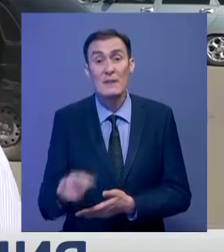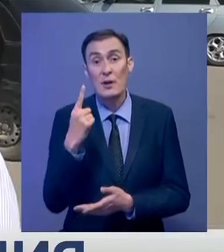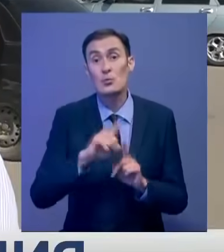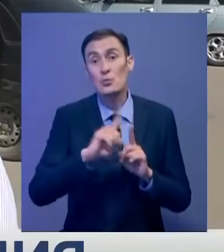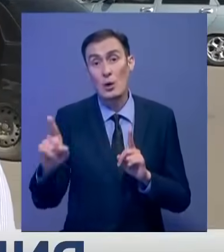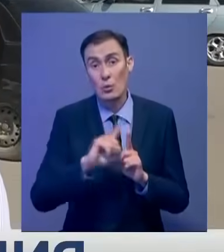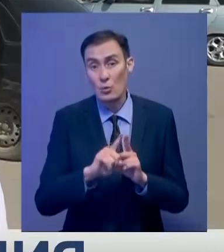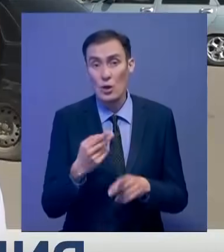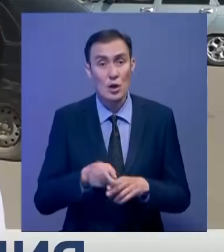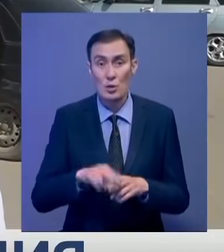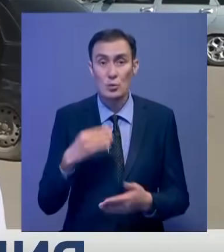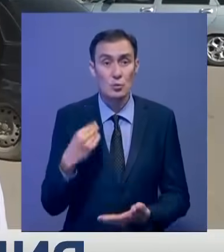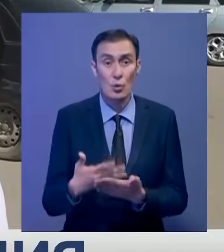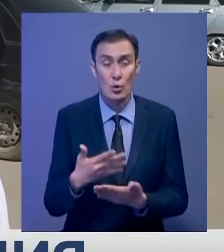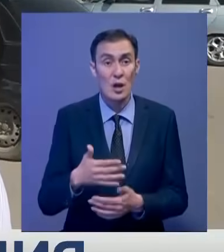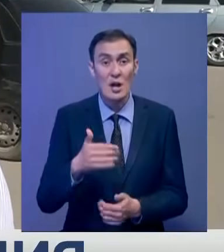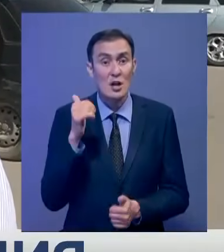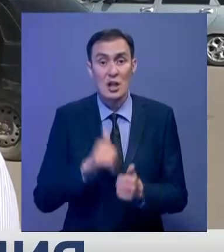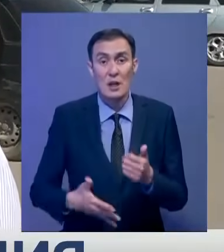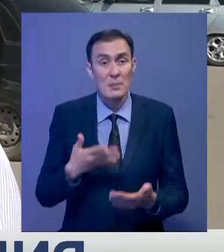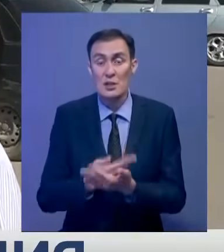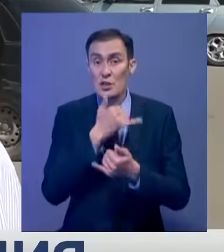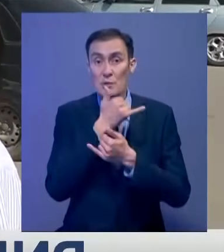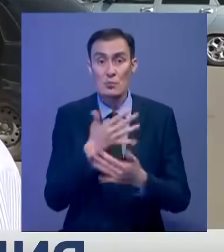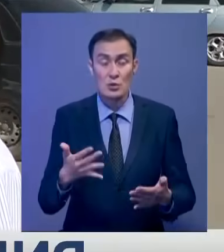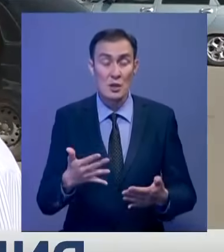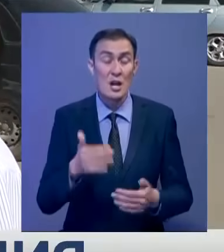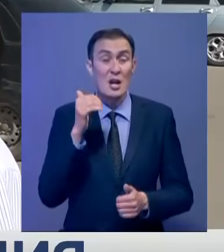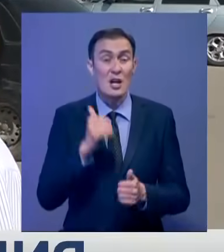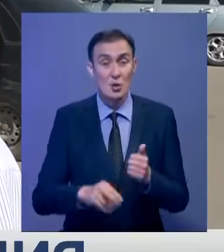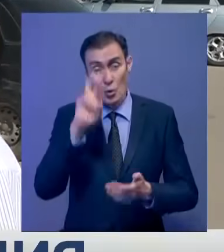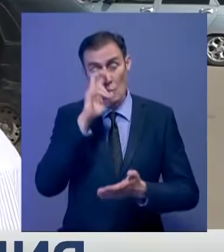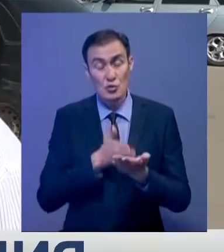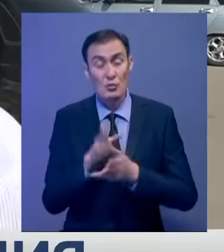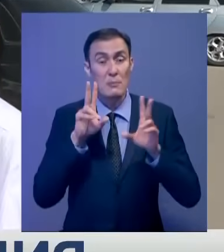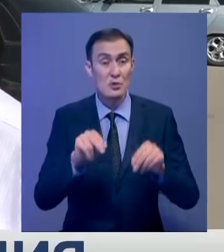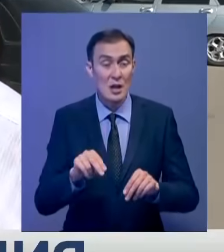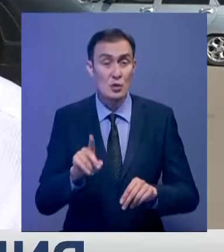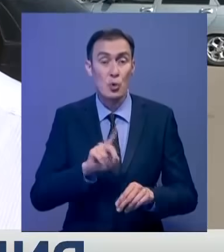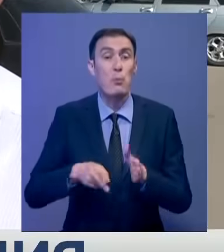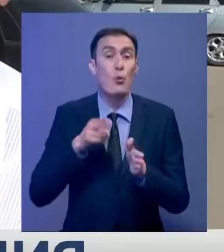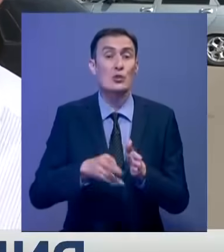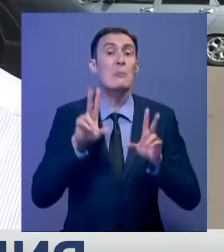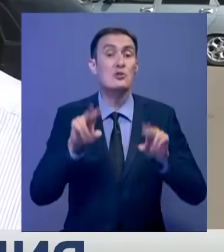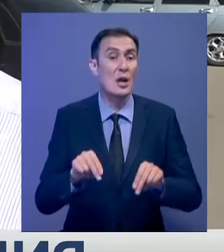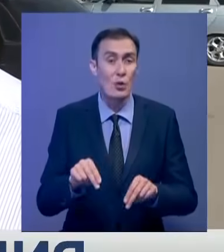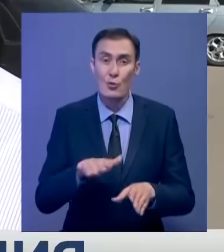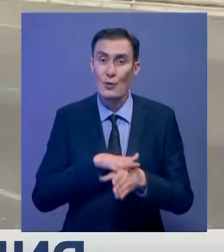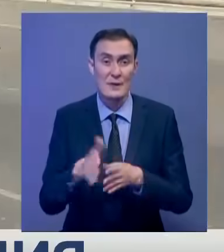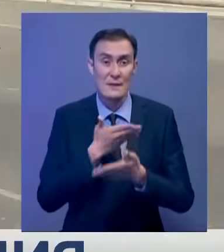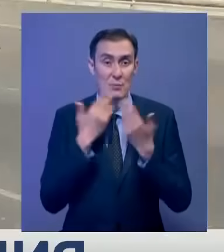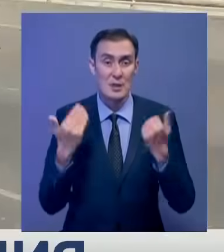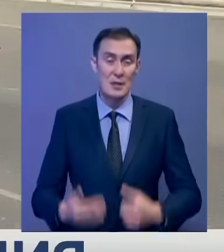конец. Бьет по карману. Не каждый осилит. Очень сложно. Чиновники обещали в прошлом году поезд пустить. Обещания не